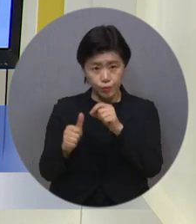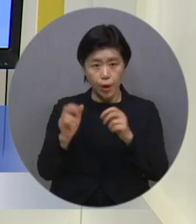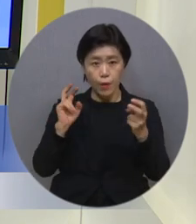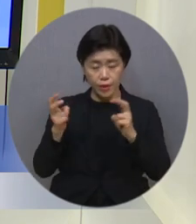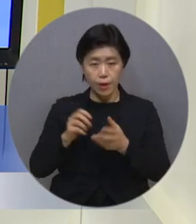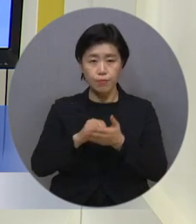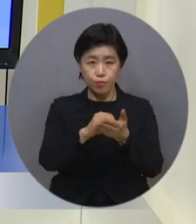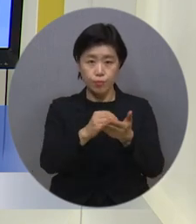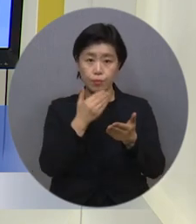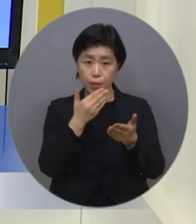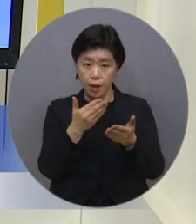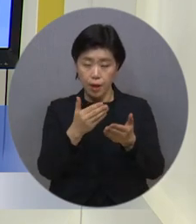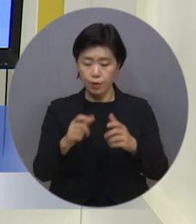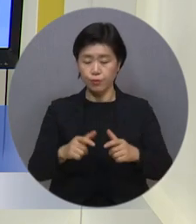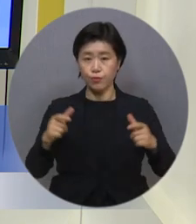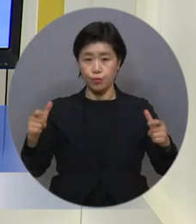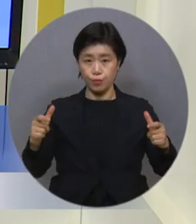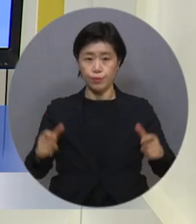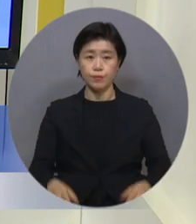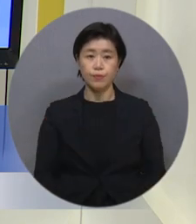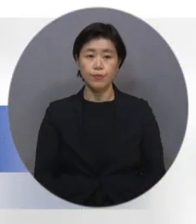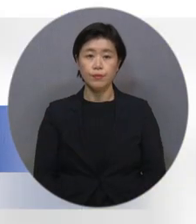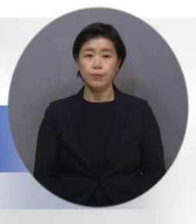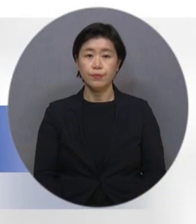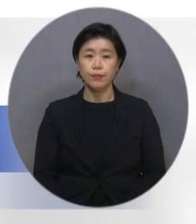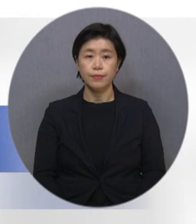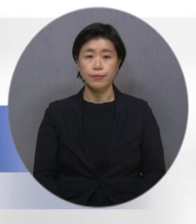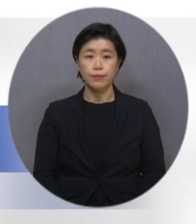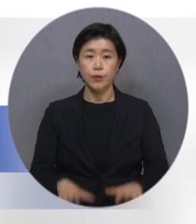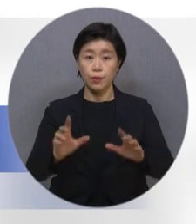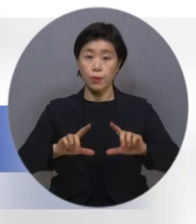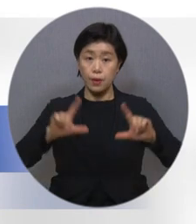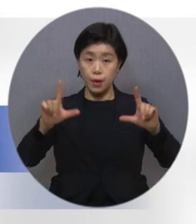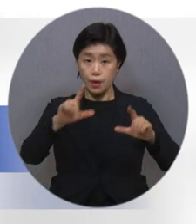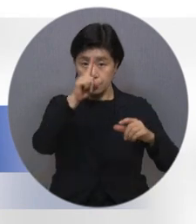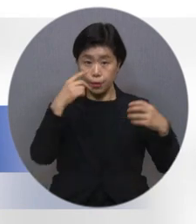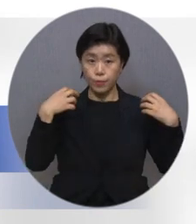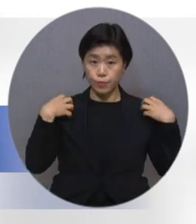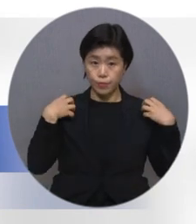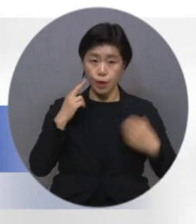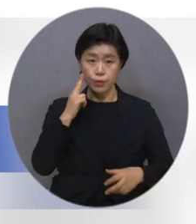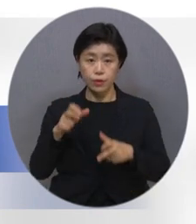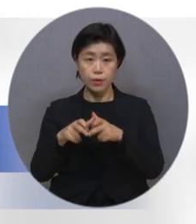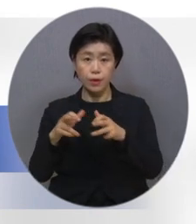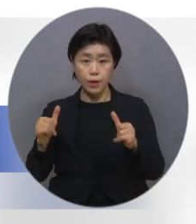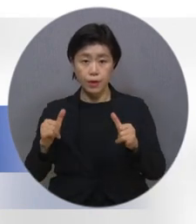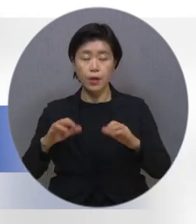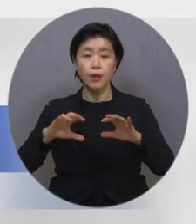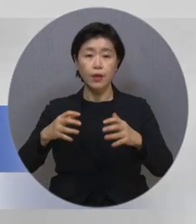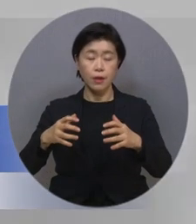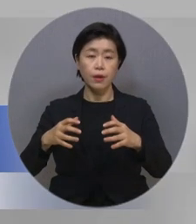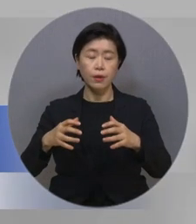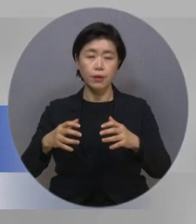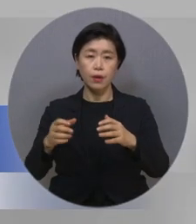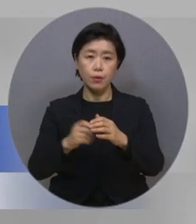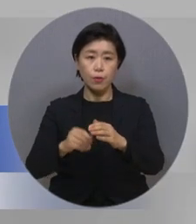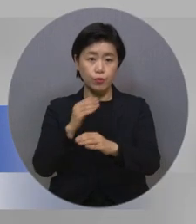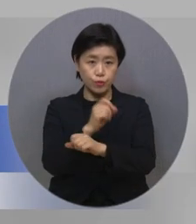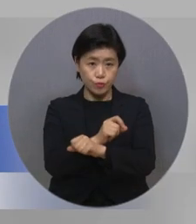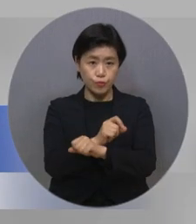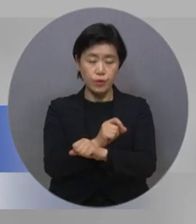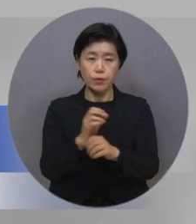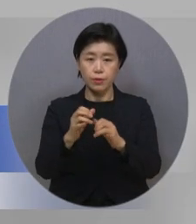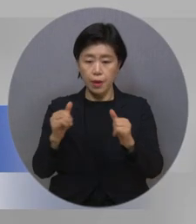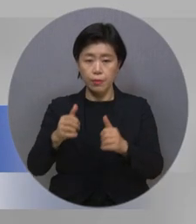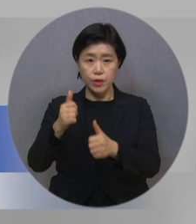확대함으로써이 공직 진출 기회를 확대하고 있는데요 올해도 정부가 중증장애인 국가공무원 경력 경쟁채용